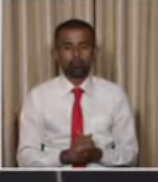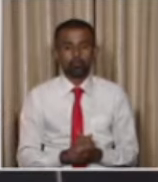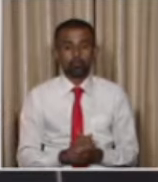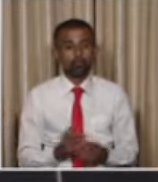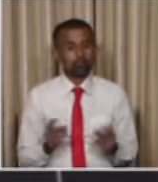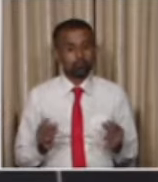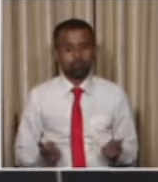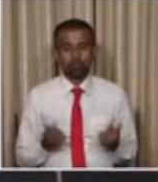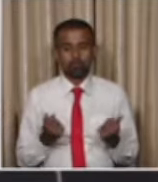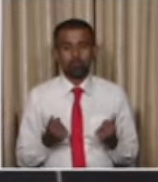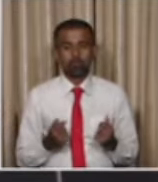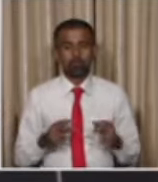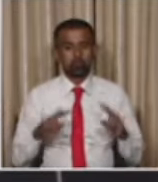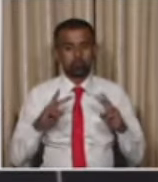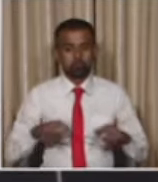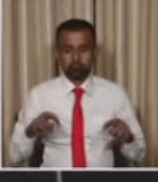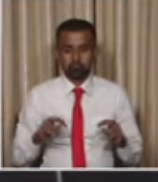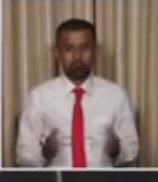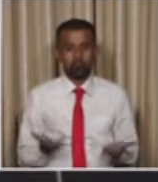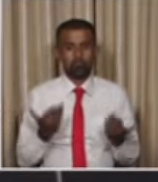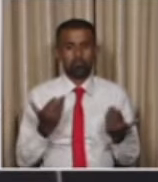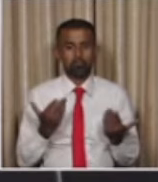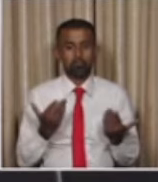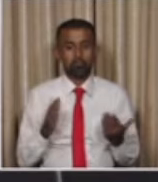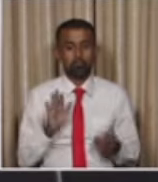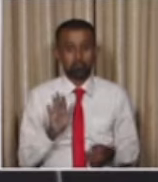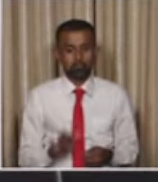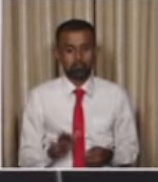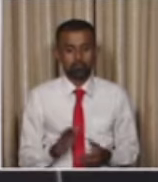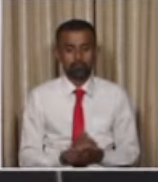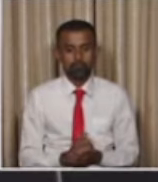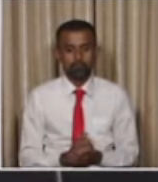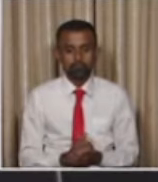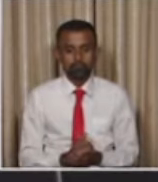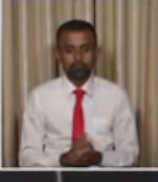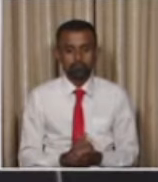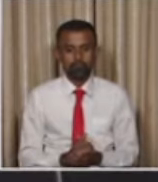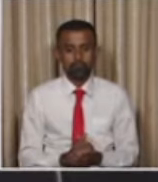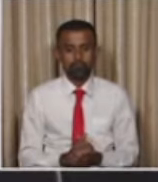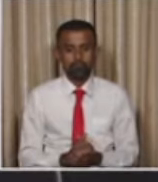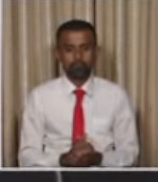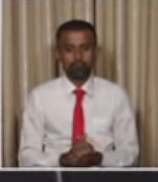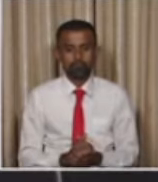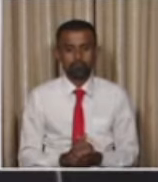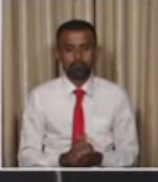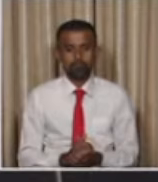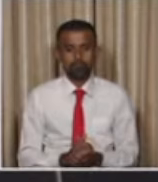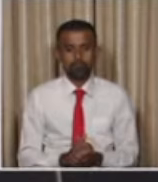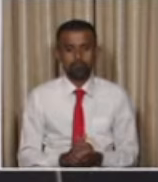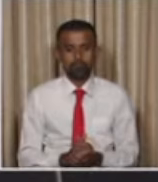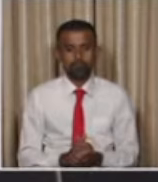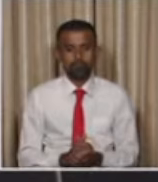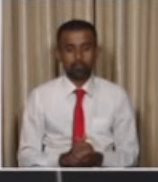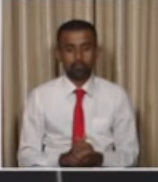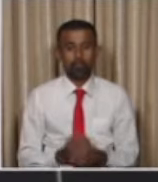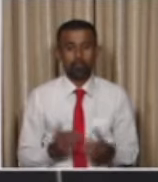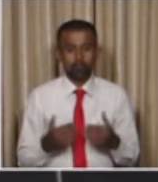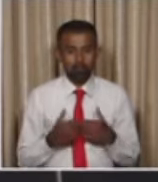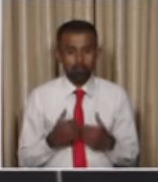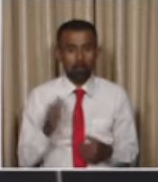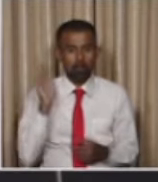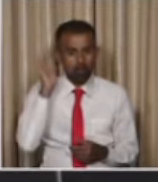වහාම විමර්ශනය පවත්විය යුතුයි. විශේෂයෙන්ම we are trying to ask the committee on public